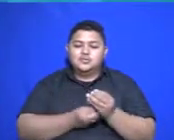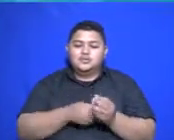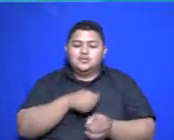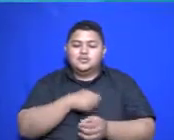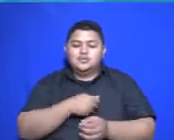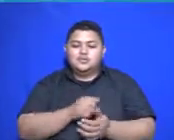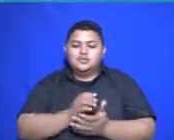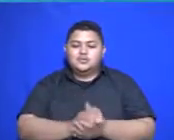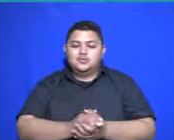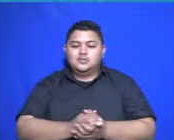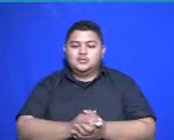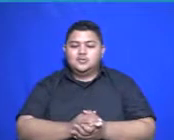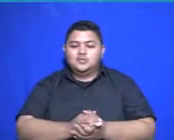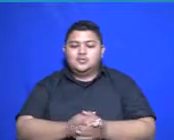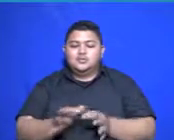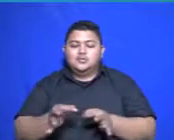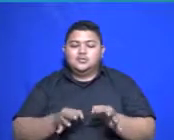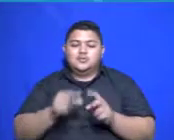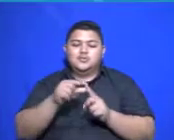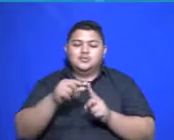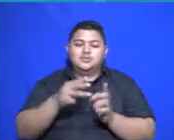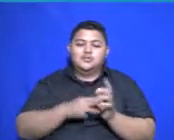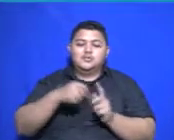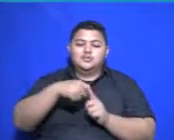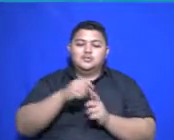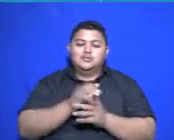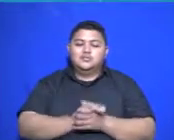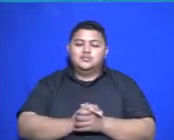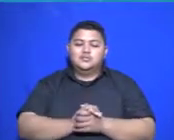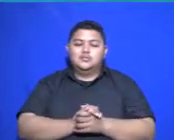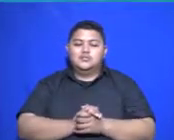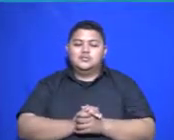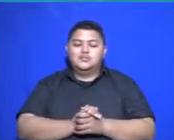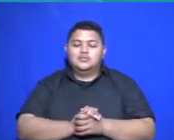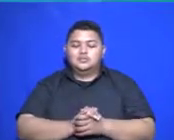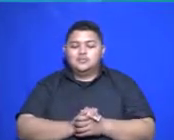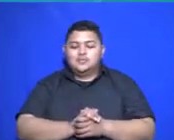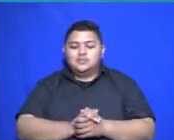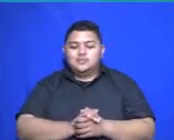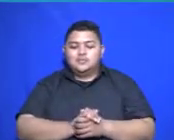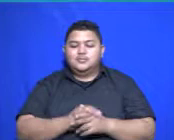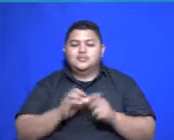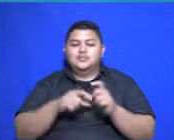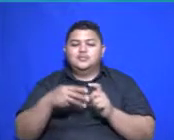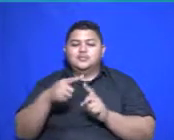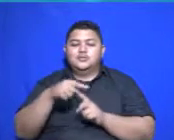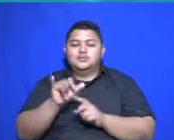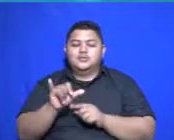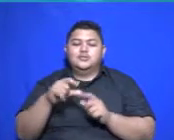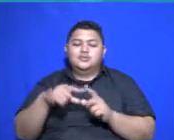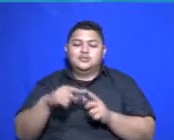Kementerian Koordinator Bidang PMK. Ada Bapak Insinyur Yedi Satya Sana Nugraha, Sesmenko di